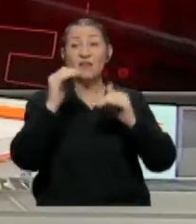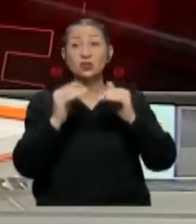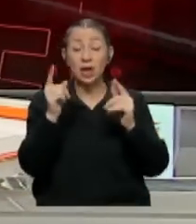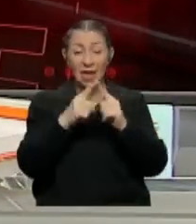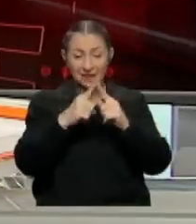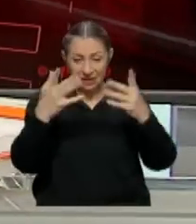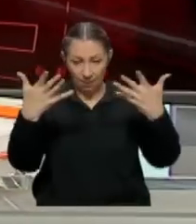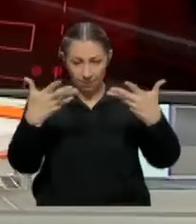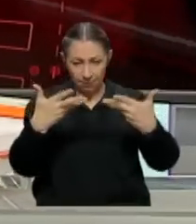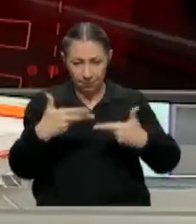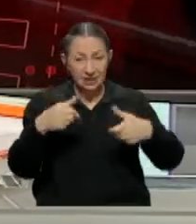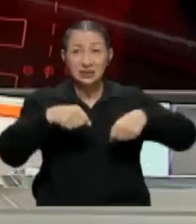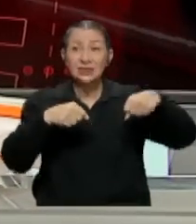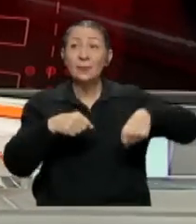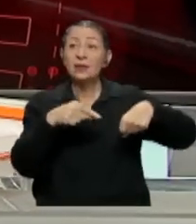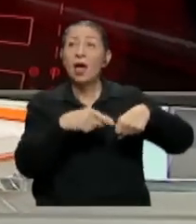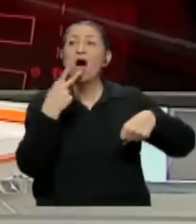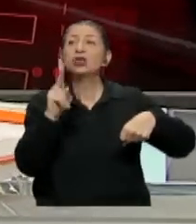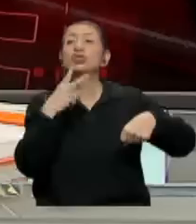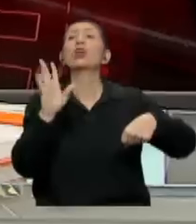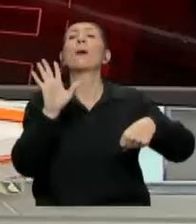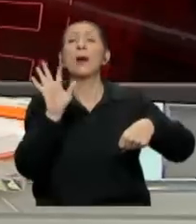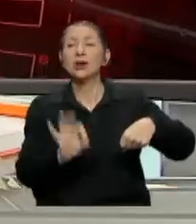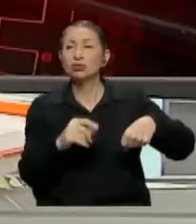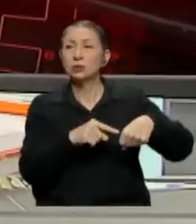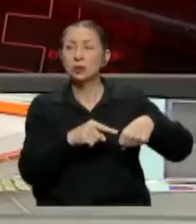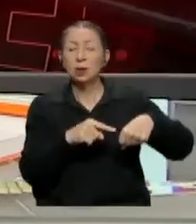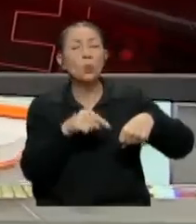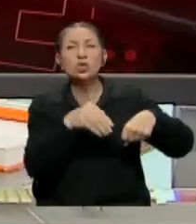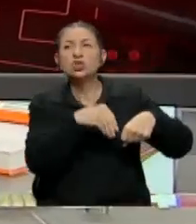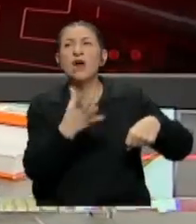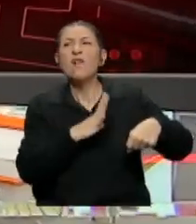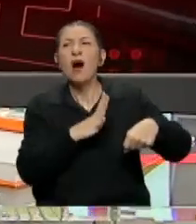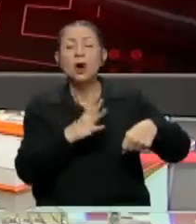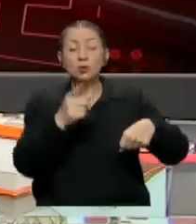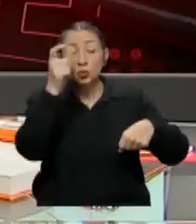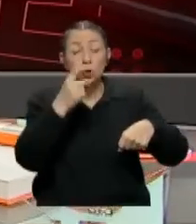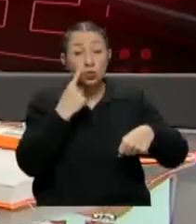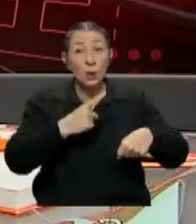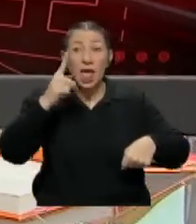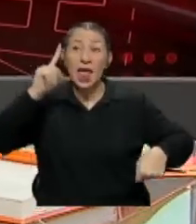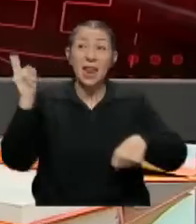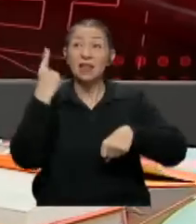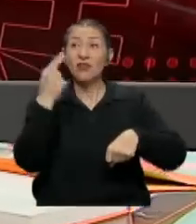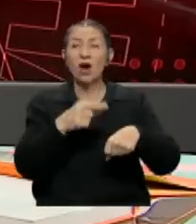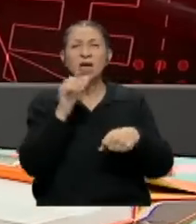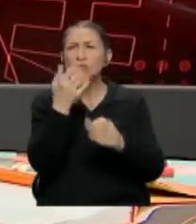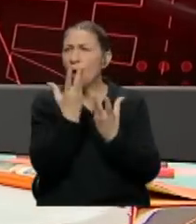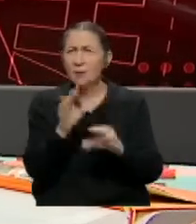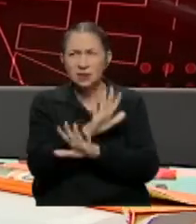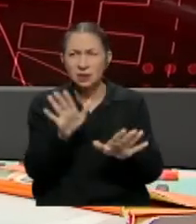hesabı yaptığı sepeti açıklanmamaya başladı ve bu Türkiye Cumhuriyeti tarihinde ilktir hiç